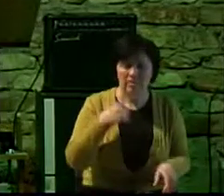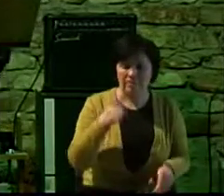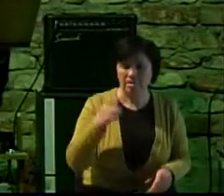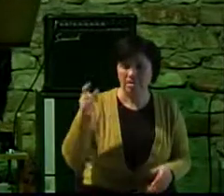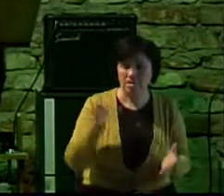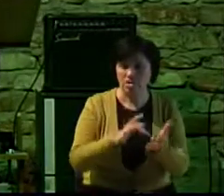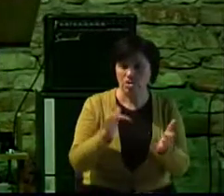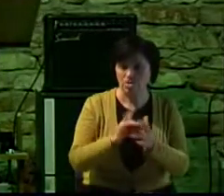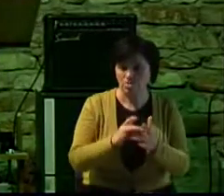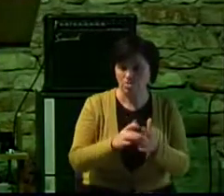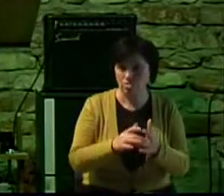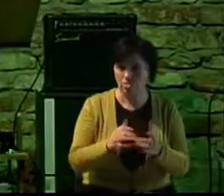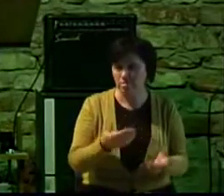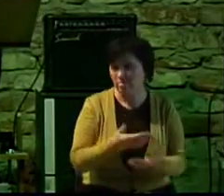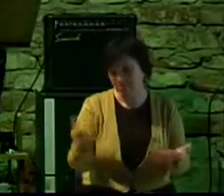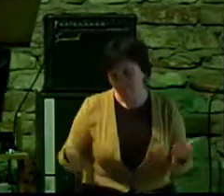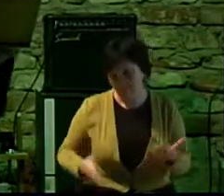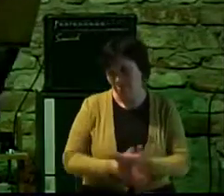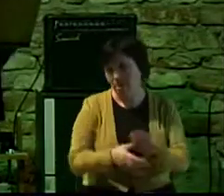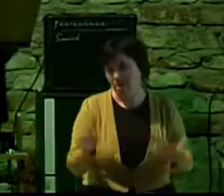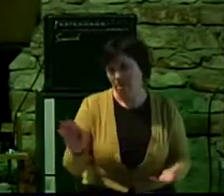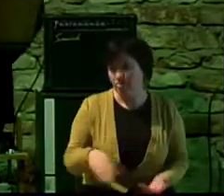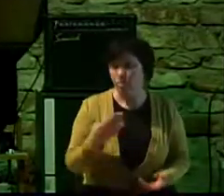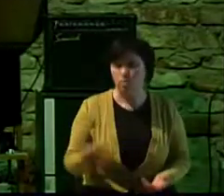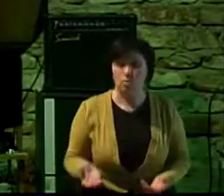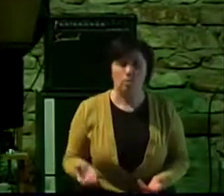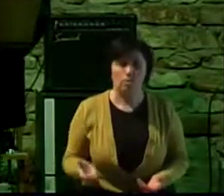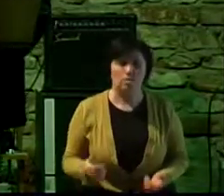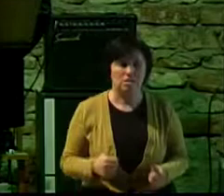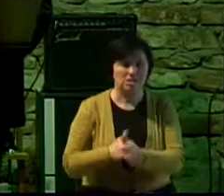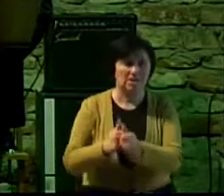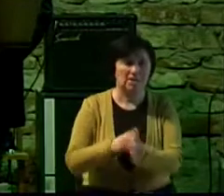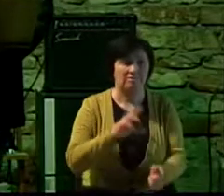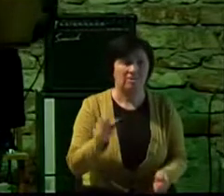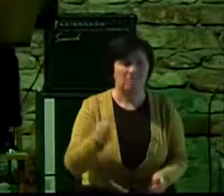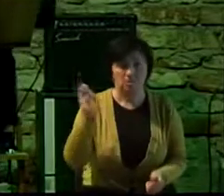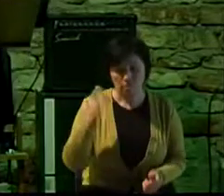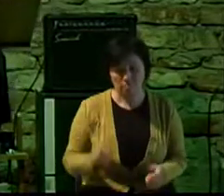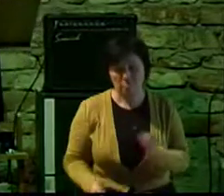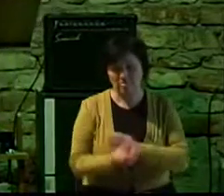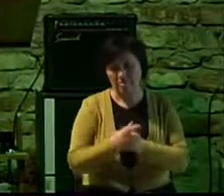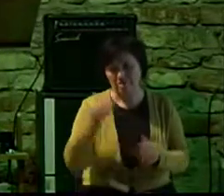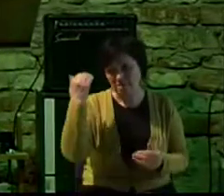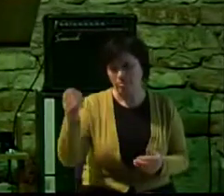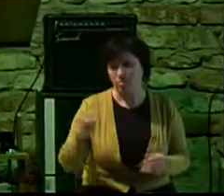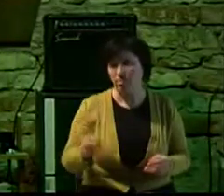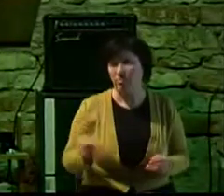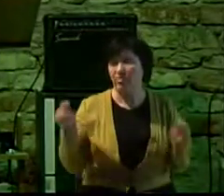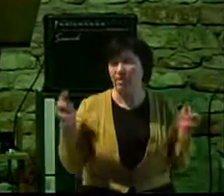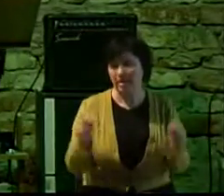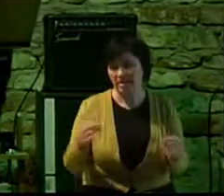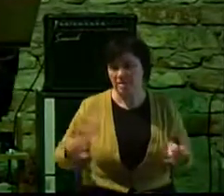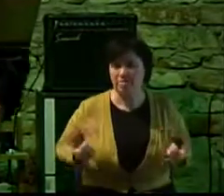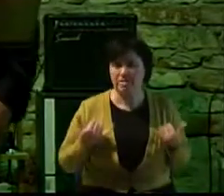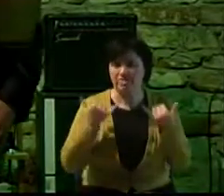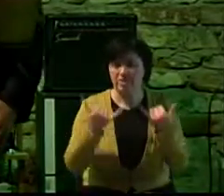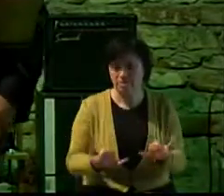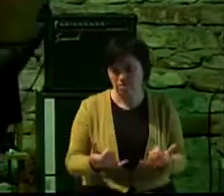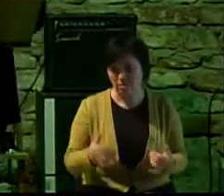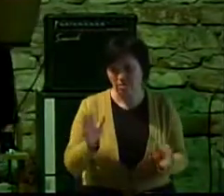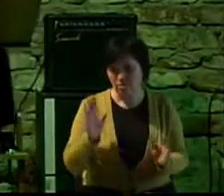Иисус, тогда мы помогаем друг другу следовать за Господом, проявлять Ему верность, посвященность, и тогда